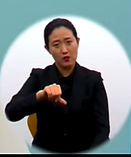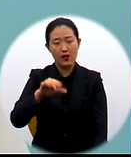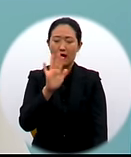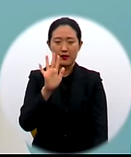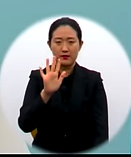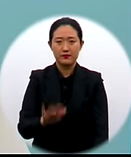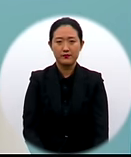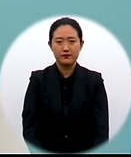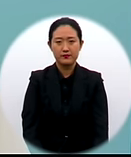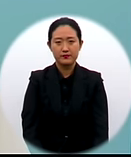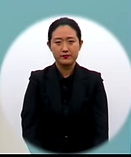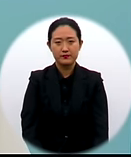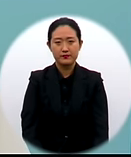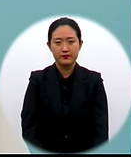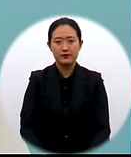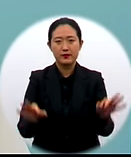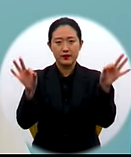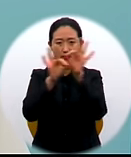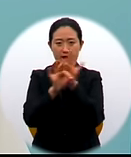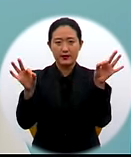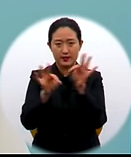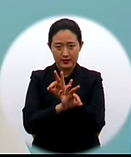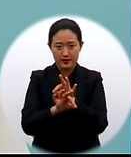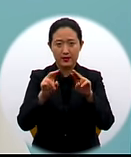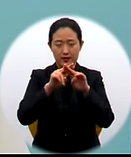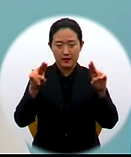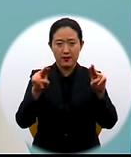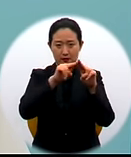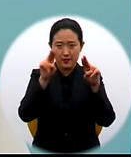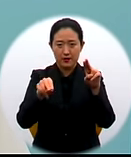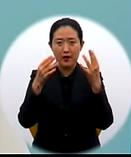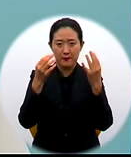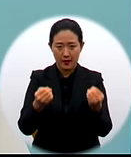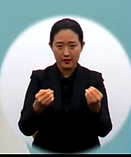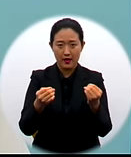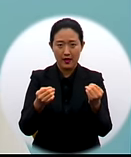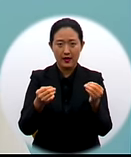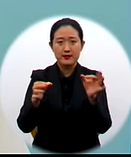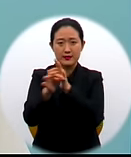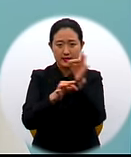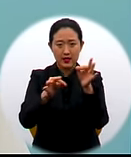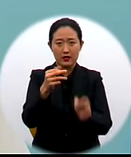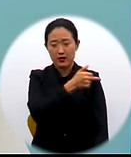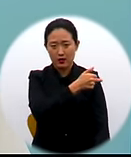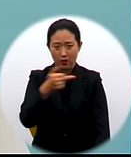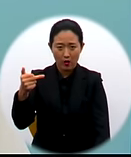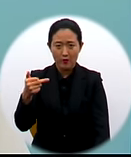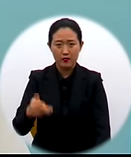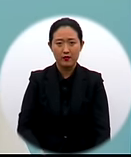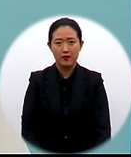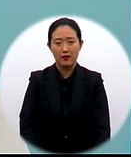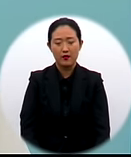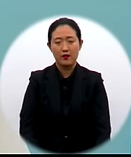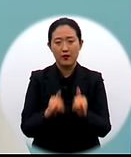이렇게 시장이 이직이 많아지고 수시 채용으로 전환되고 소위 말하는 시장의 다이나믹이 커지면서 이미 채용 시장에서는